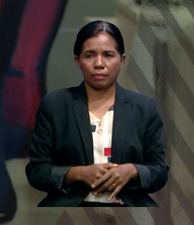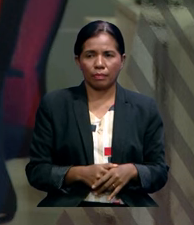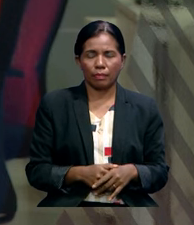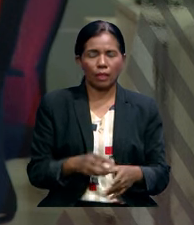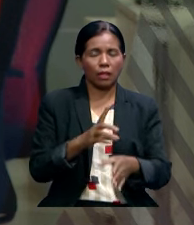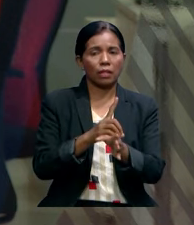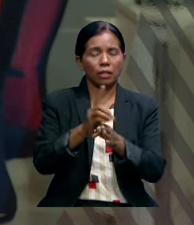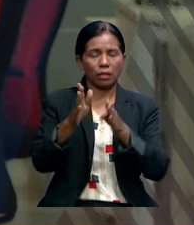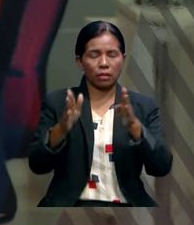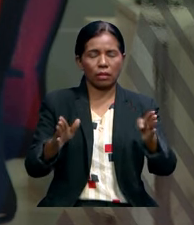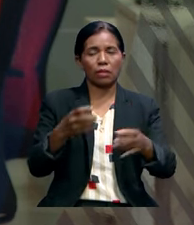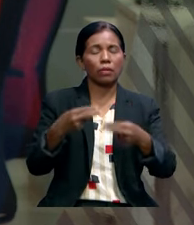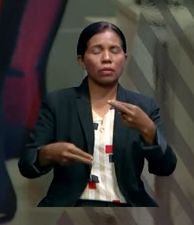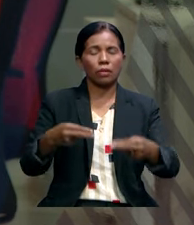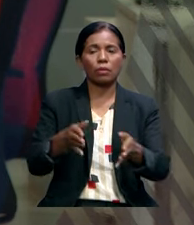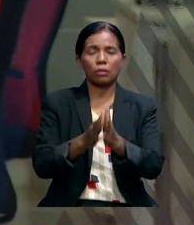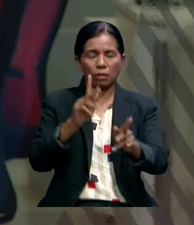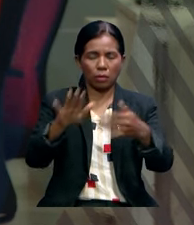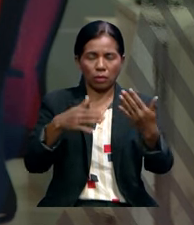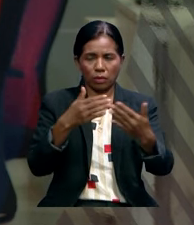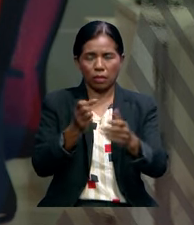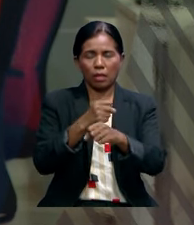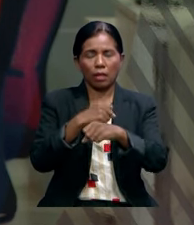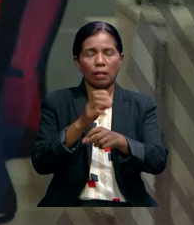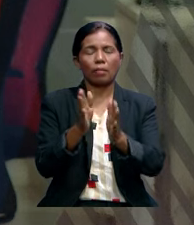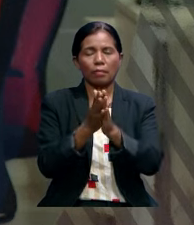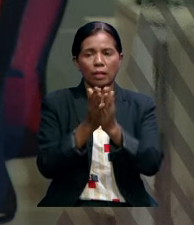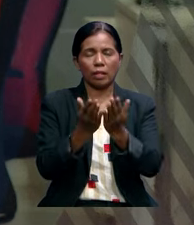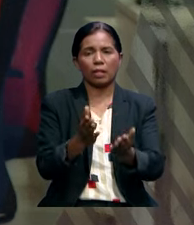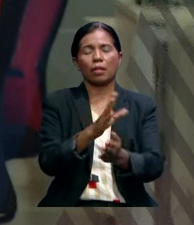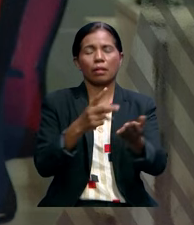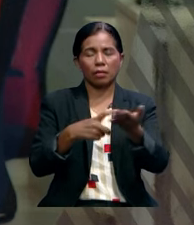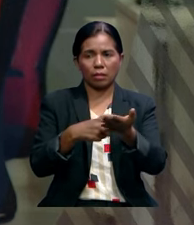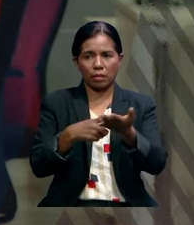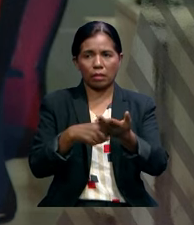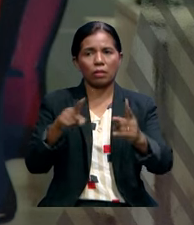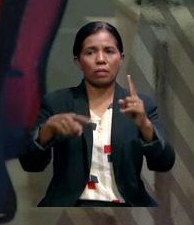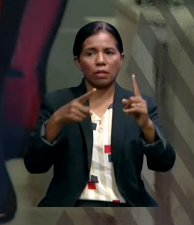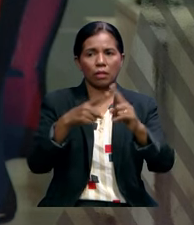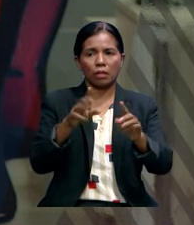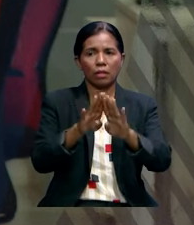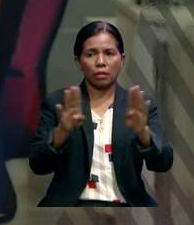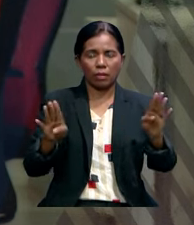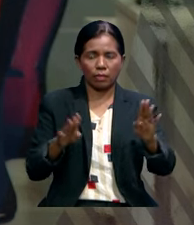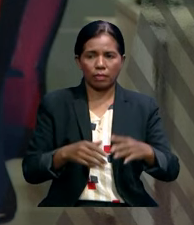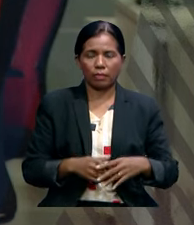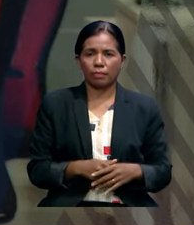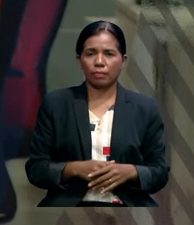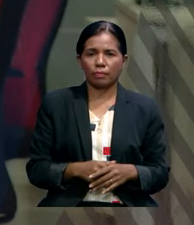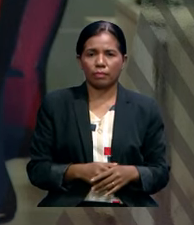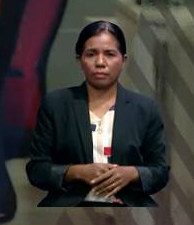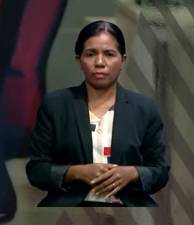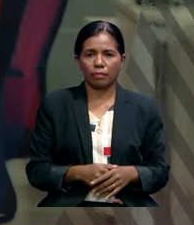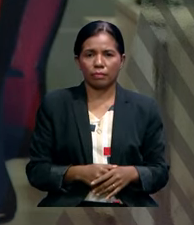Diretor Geral Notariado Khusus Sidadang Ho tuatu trata pasaporte di rete notariado panghira asentamento online nekono.